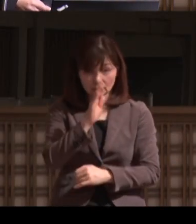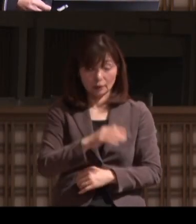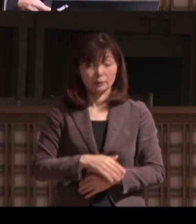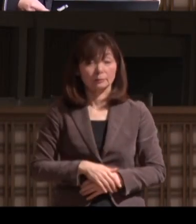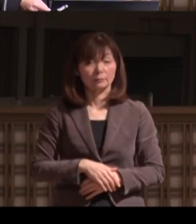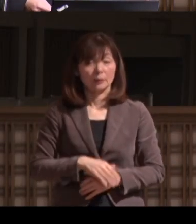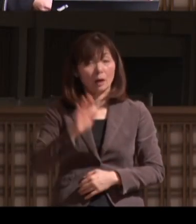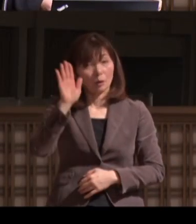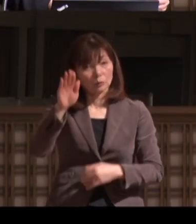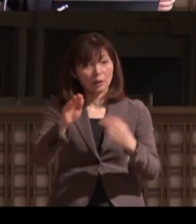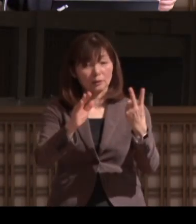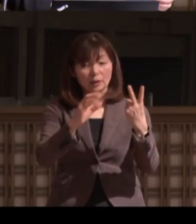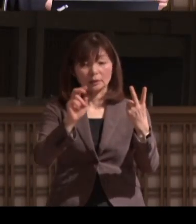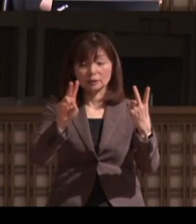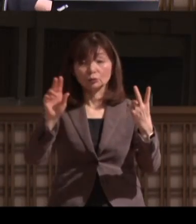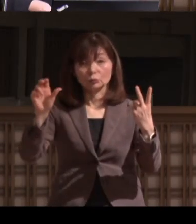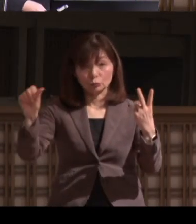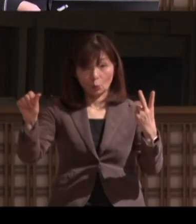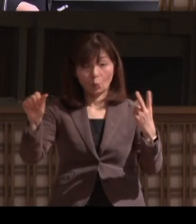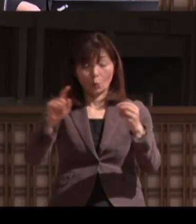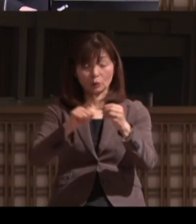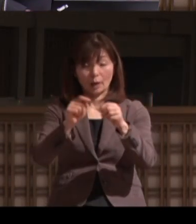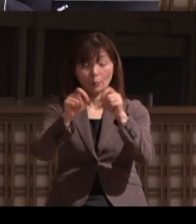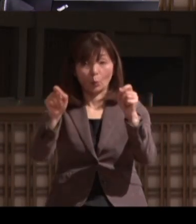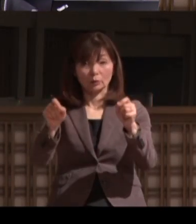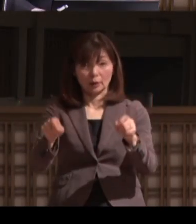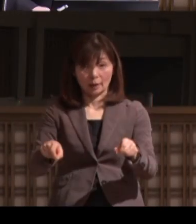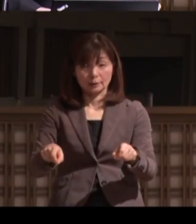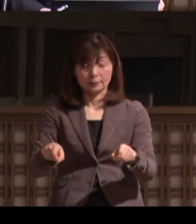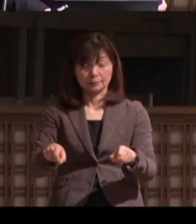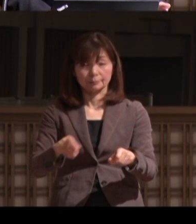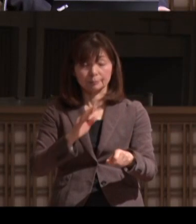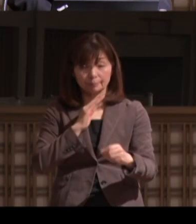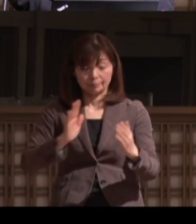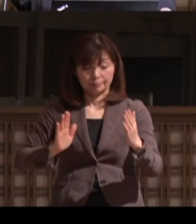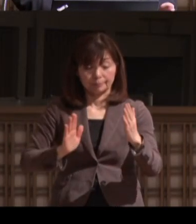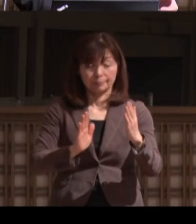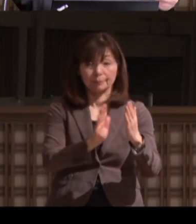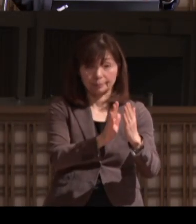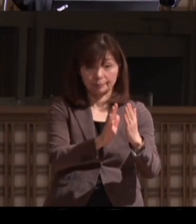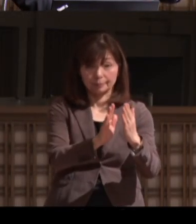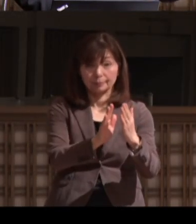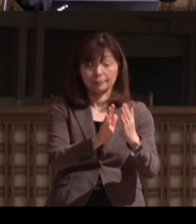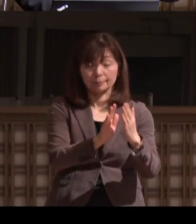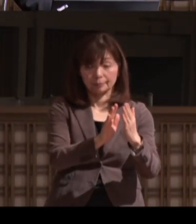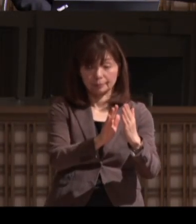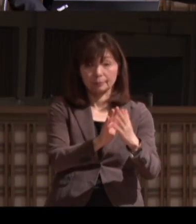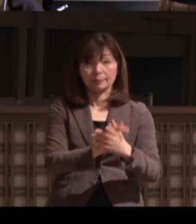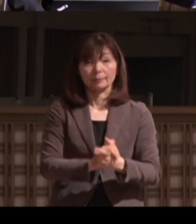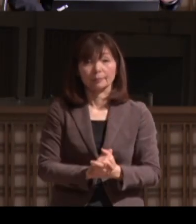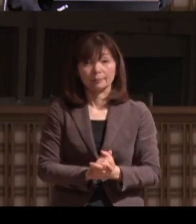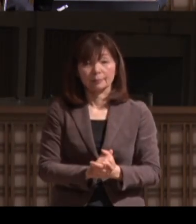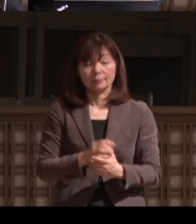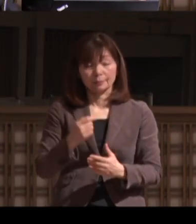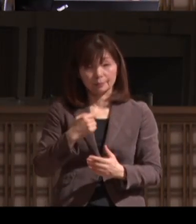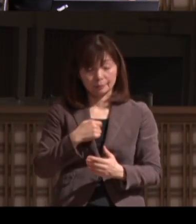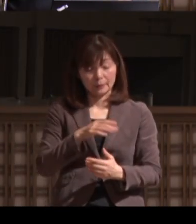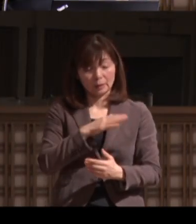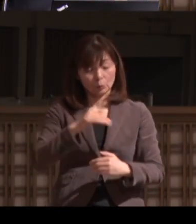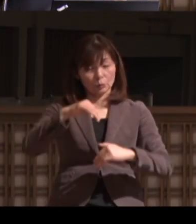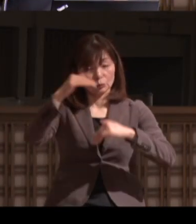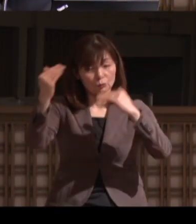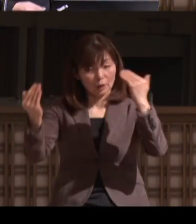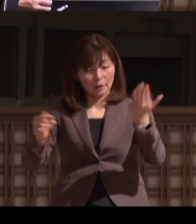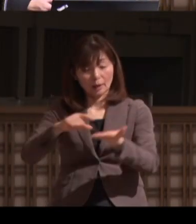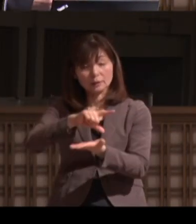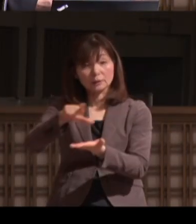2025年問題えもうまさに目の前ですえ私ども中三官地域でも